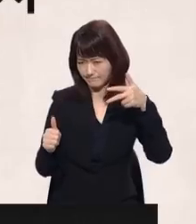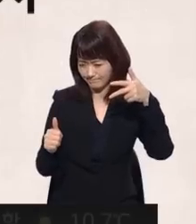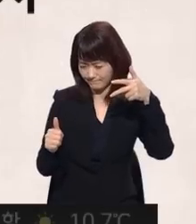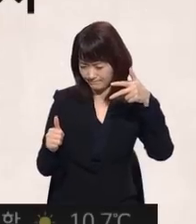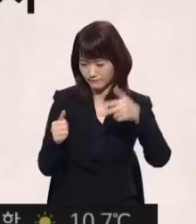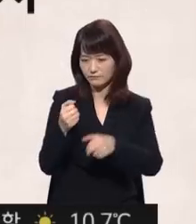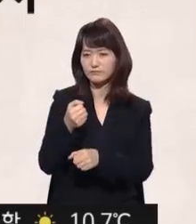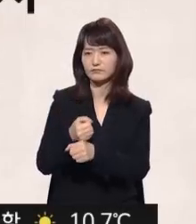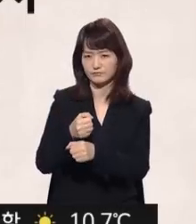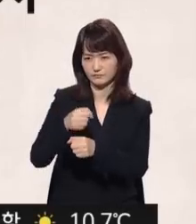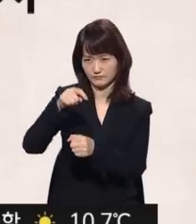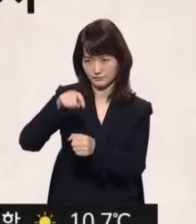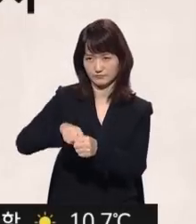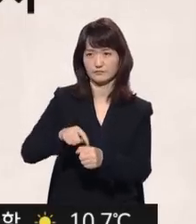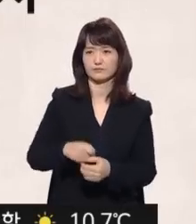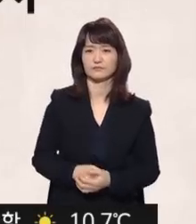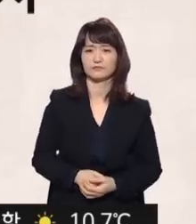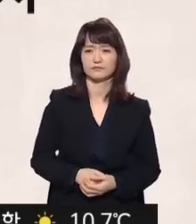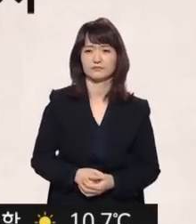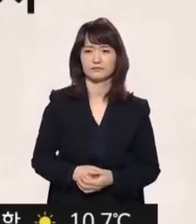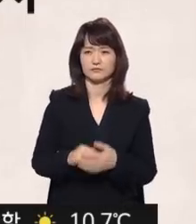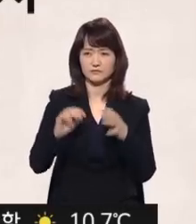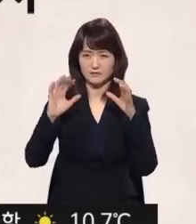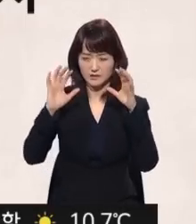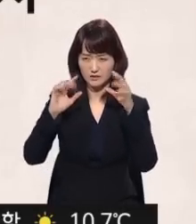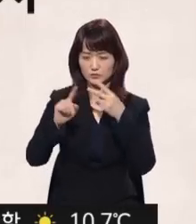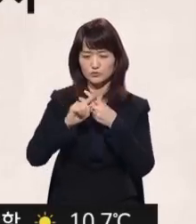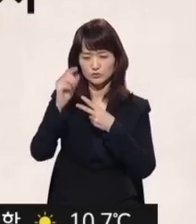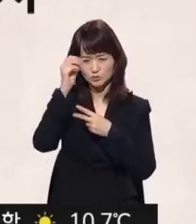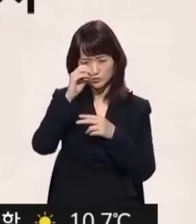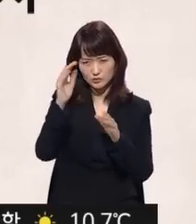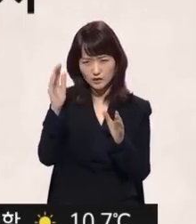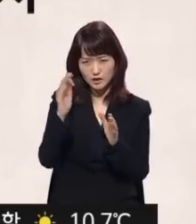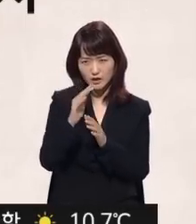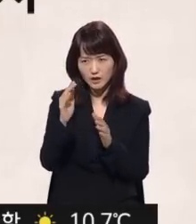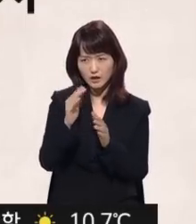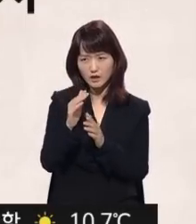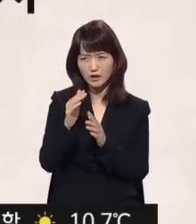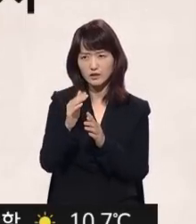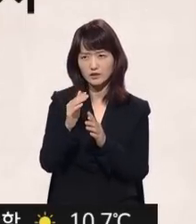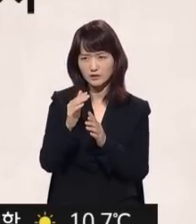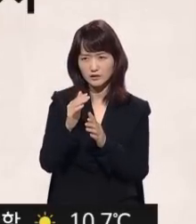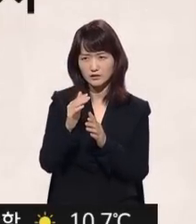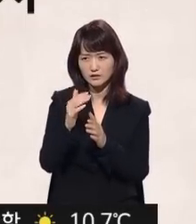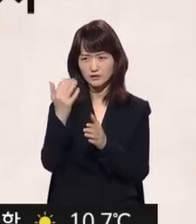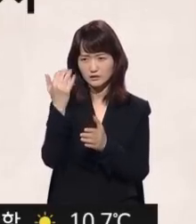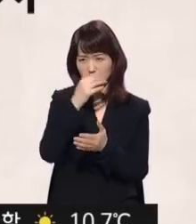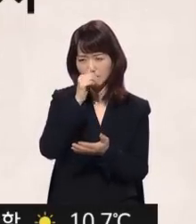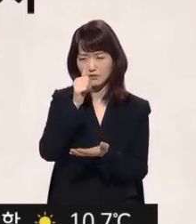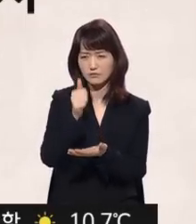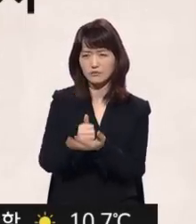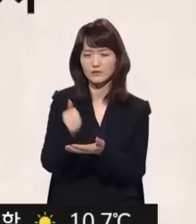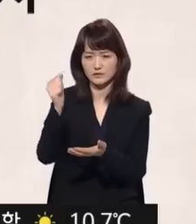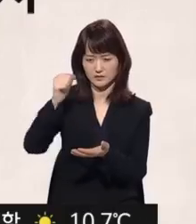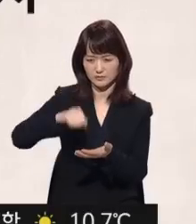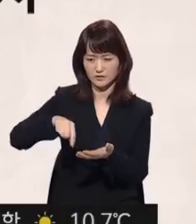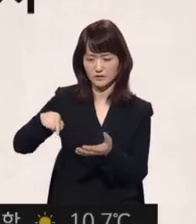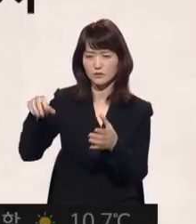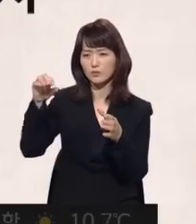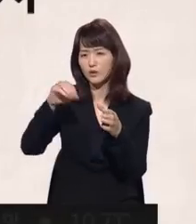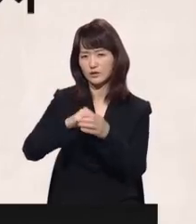아동 청소년 성부에 관한 법률 위반이 될 수가 있고요 그 부분까지 이제 된다면 형이 좀 크게 처벌될 수가